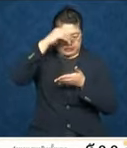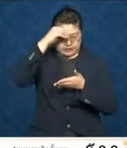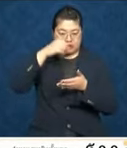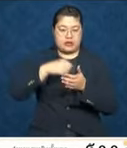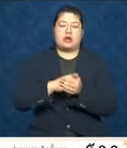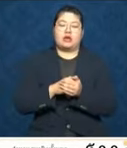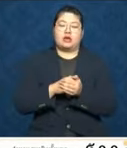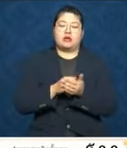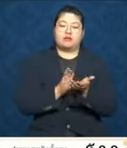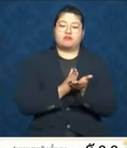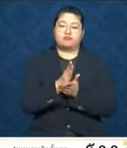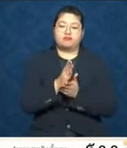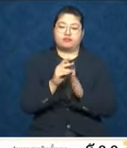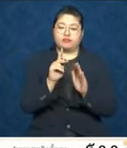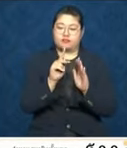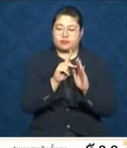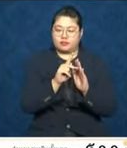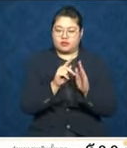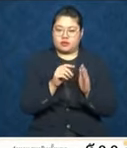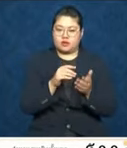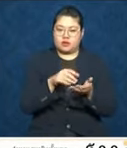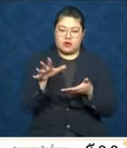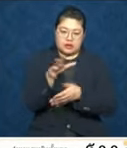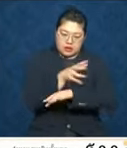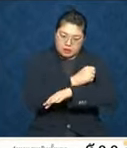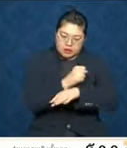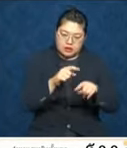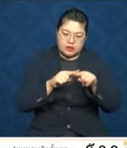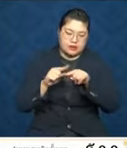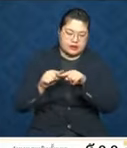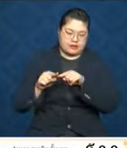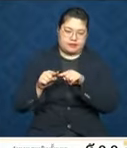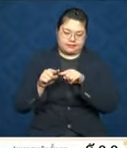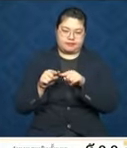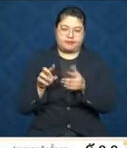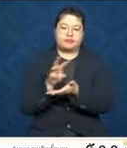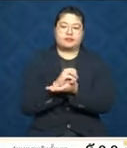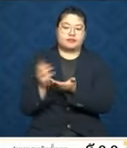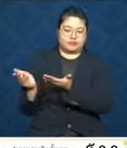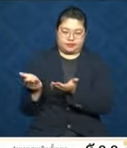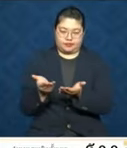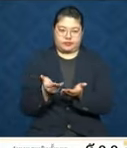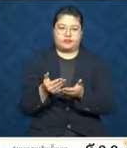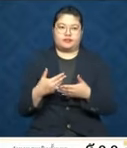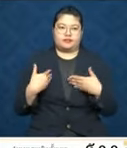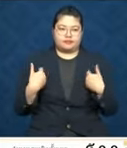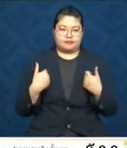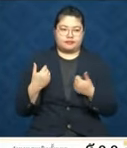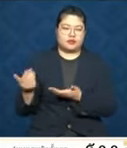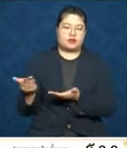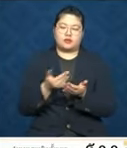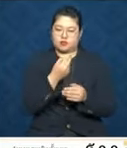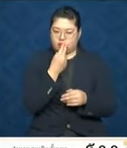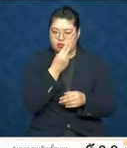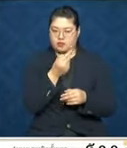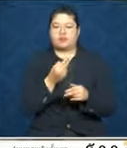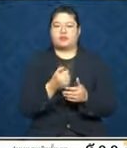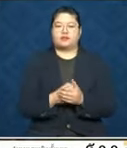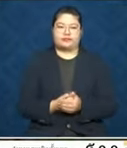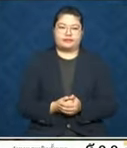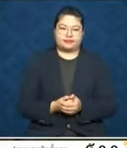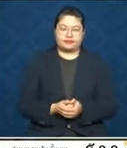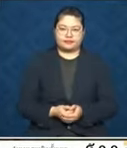ตร์สถาบันบัณฑิตพัฒนศาสตร์ครับ ซึ่งกำลังนั่งฟังการประชุมชั้น